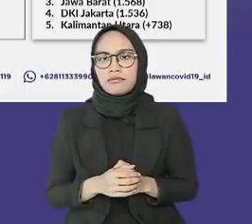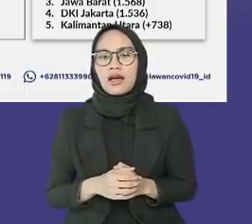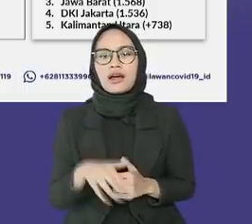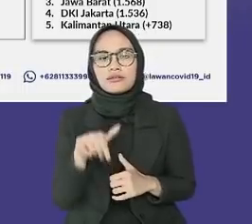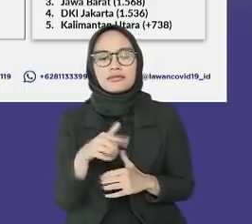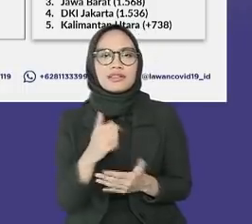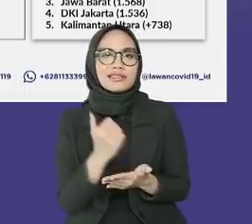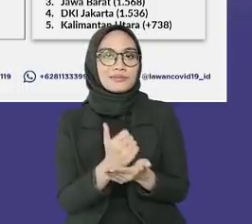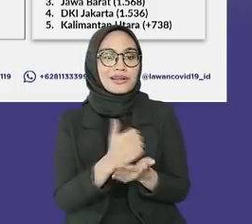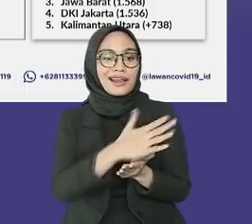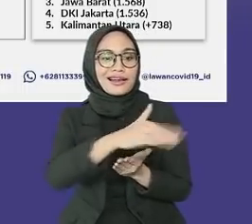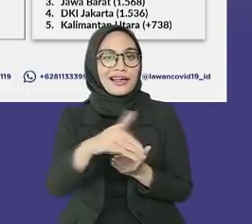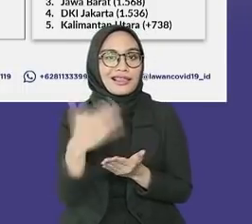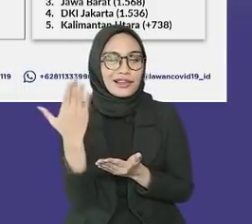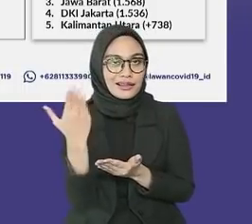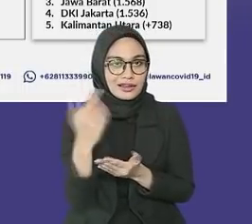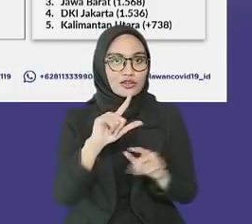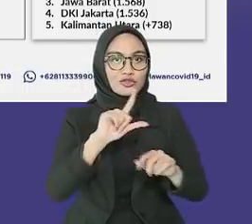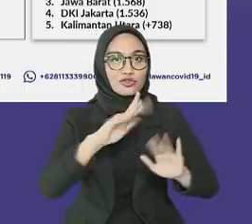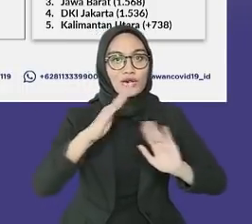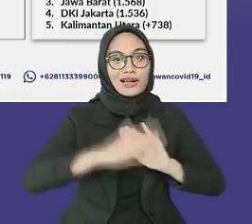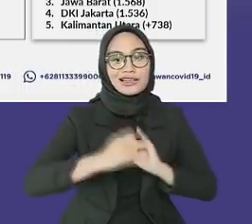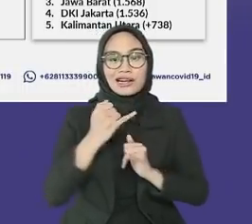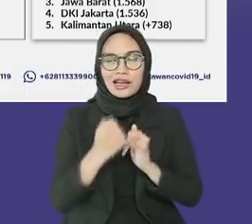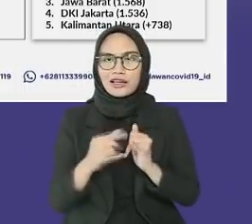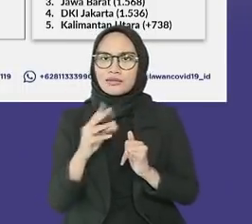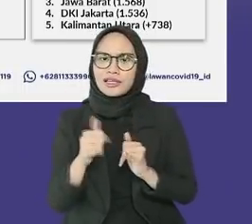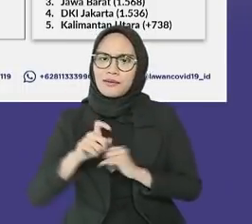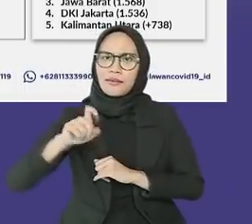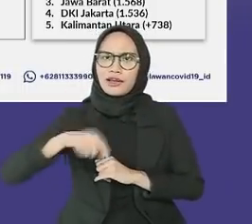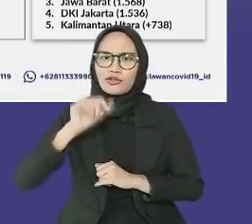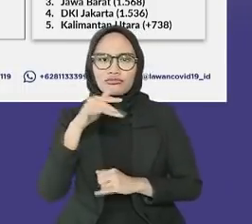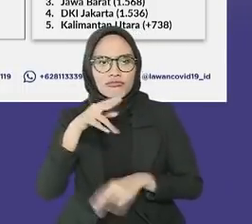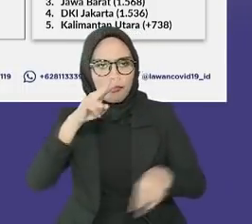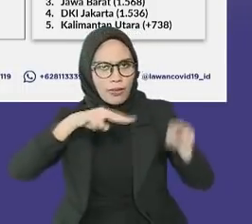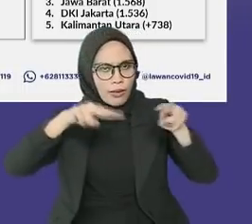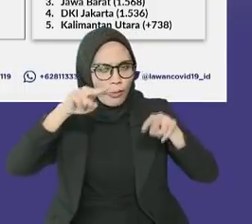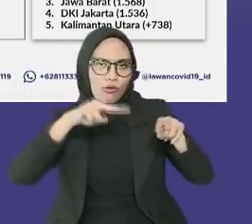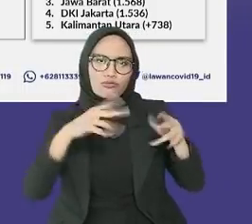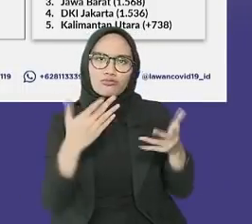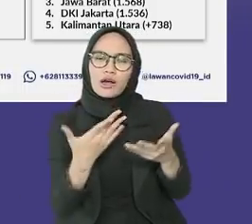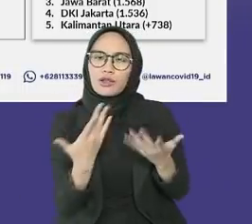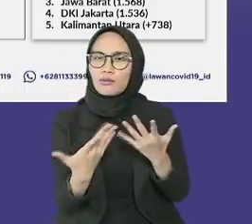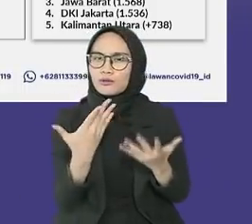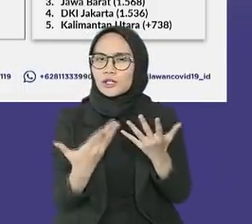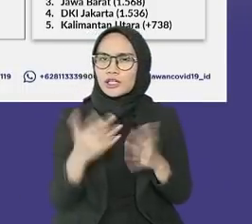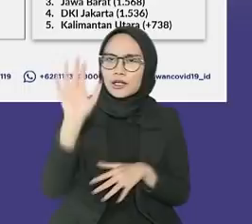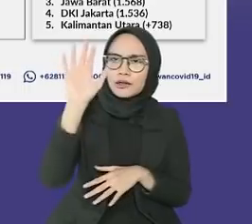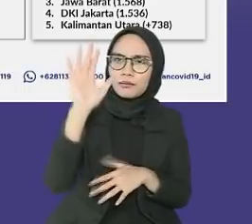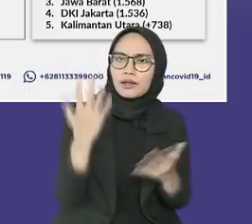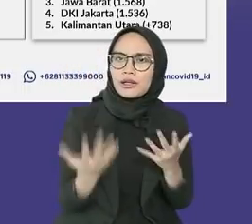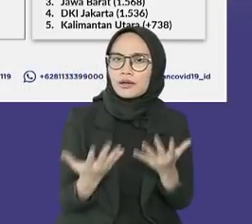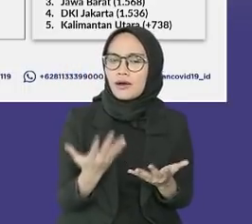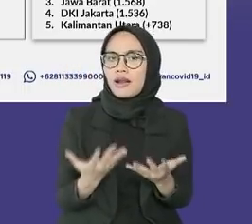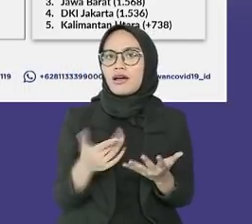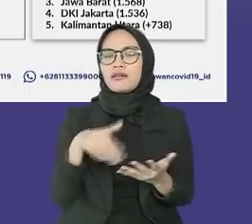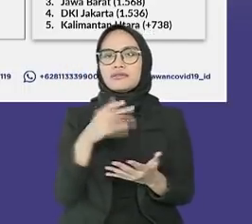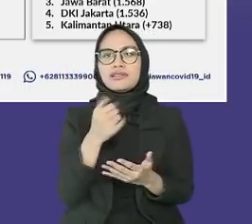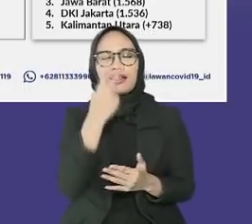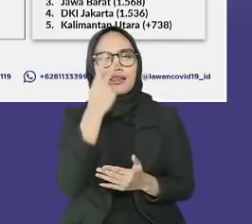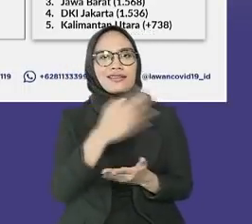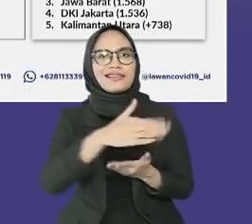digunakan untuk memantau perkembangan kasus dan melihat pola perkembangan kasus ke depan. Apabila kabupaten